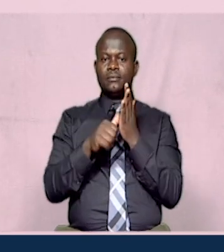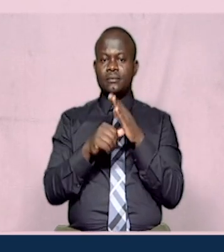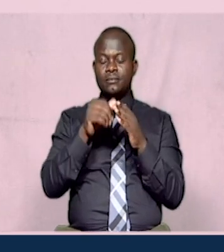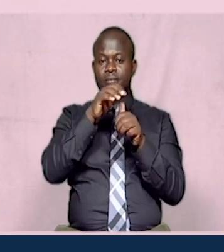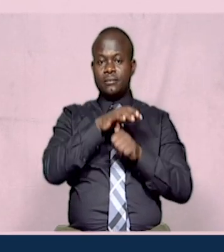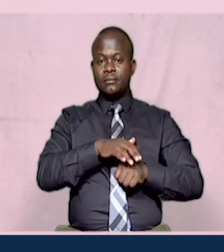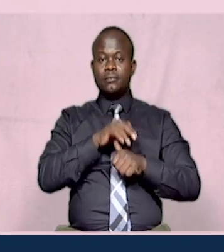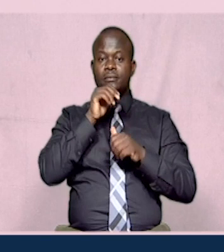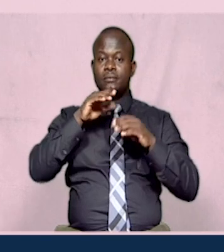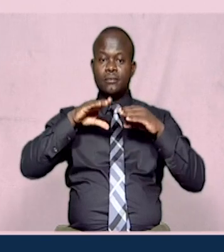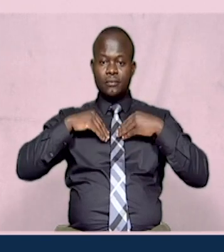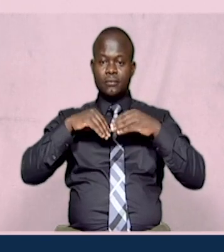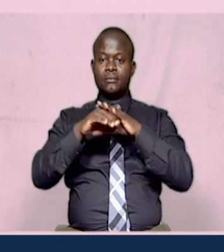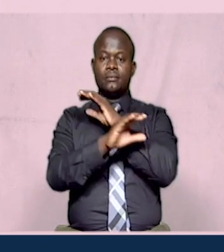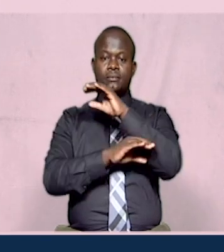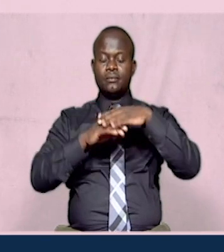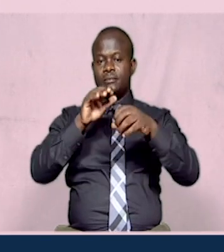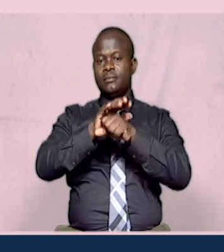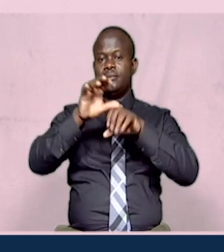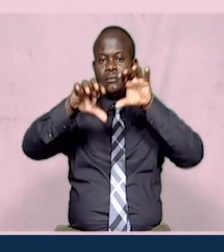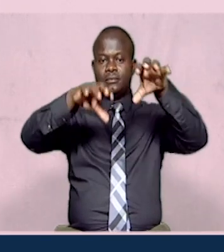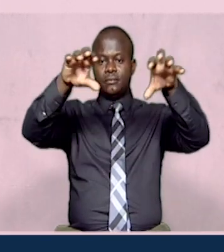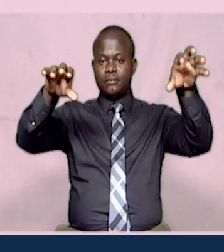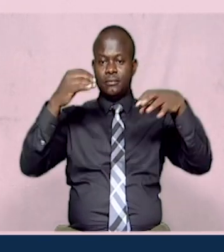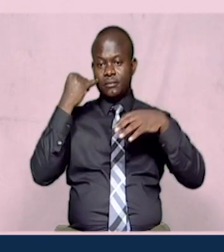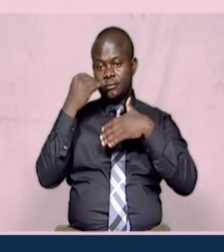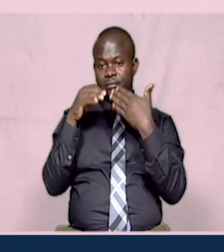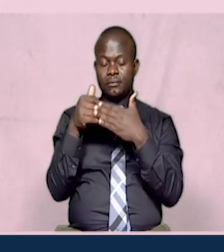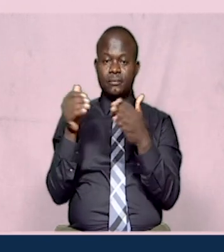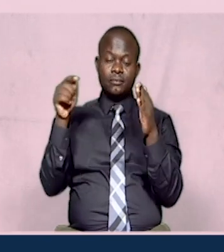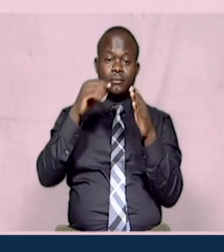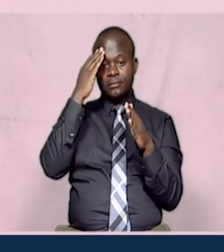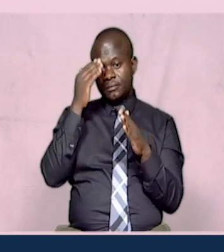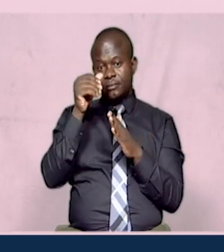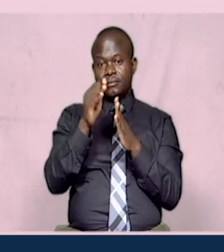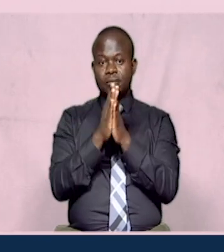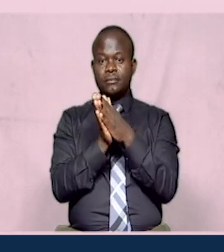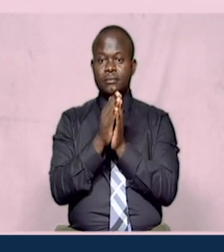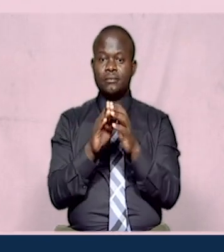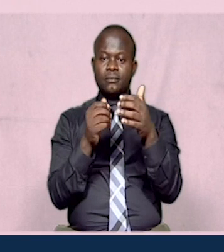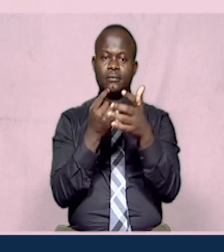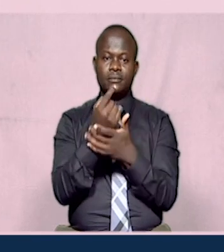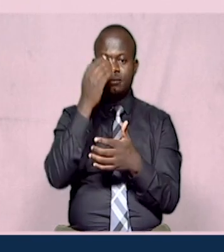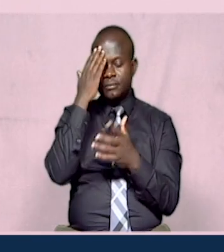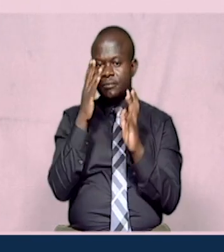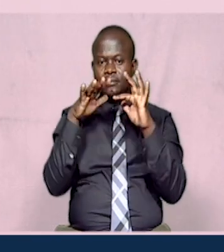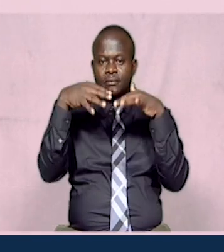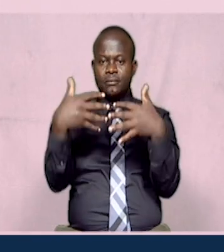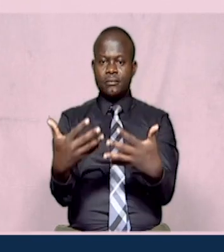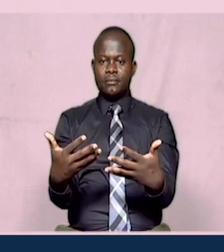cy'ipfobya n'ihakana mu bihugu bitari bikeya. Iyo baje bakamenya aya mateka bituma bamenya n'uburyo